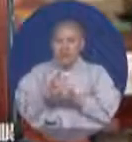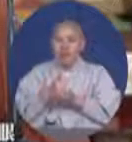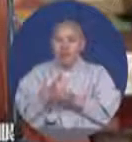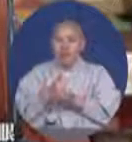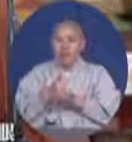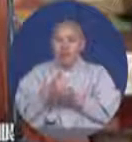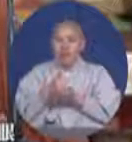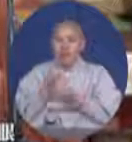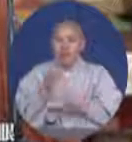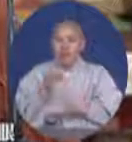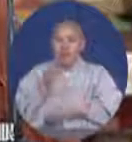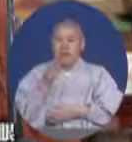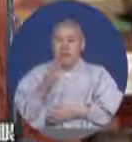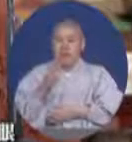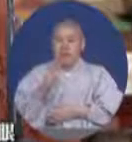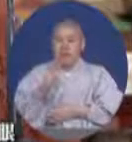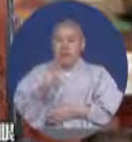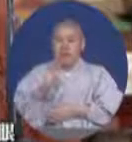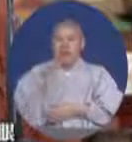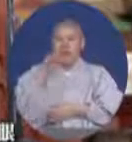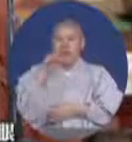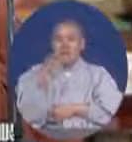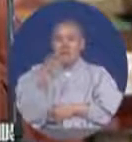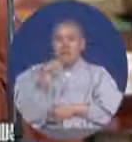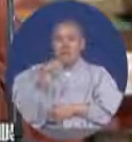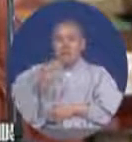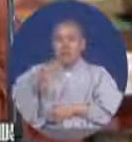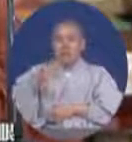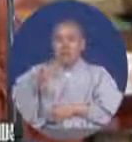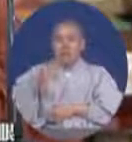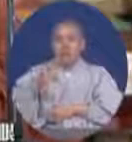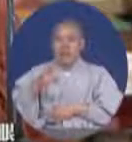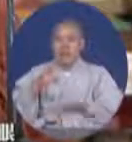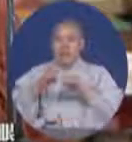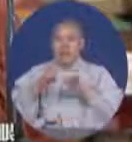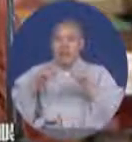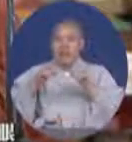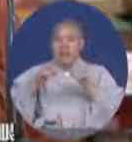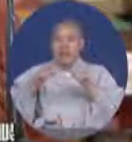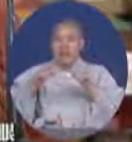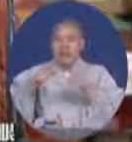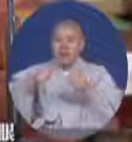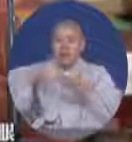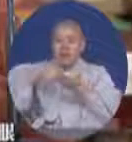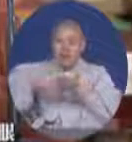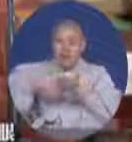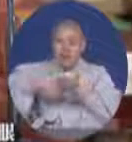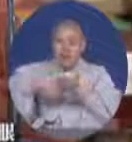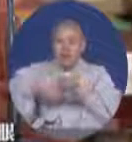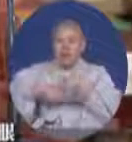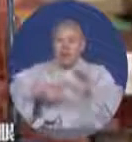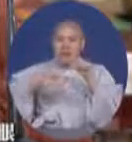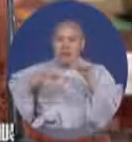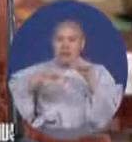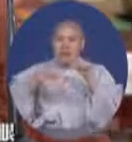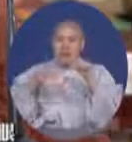공경례는 뭐냐? 오체 착지라고 그래가지고 오체를 땅에 붙이는 거예요. 오체 뭔지